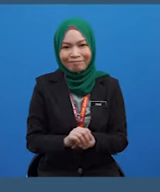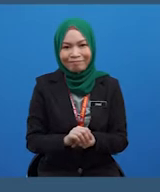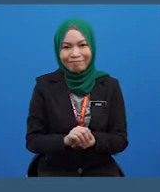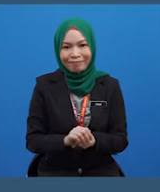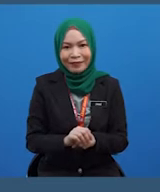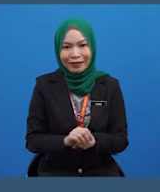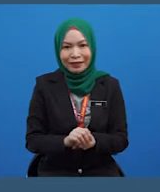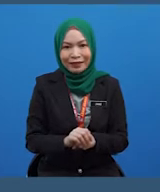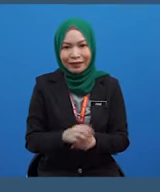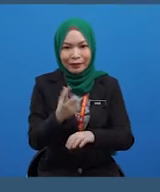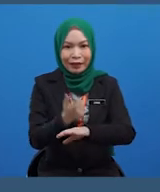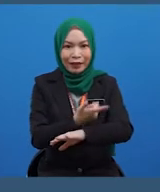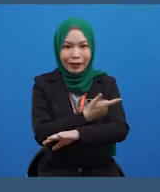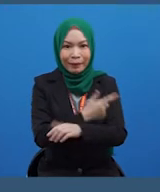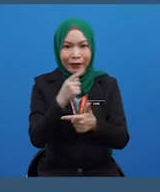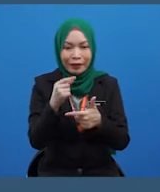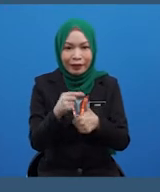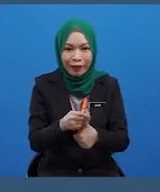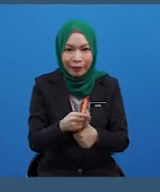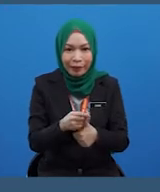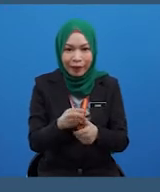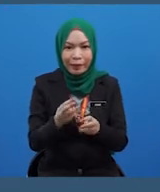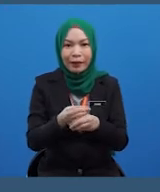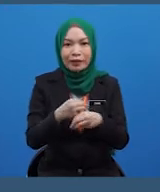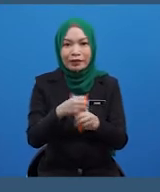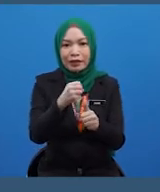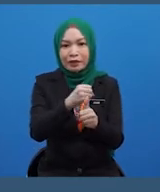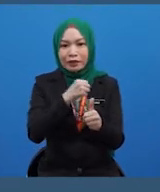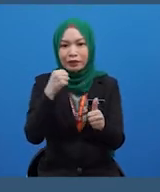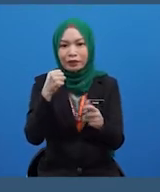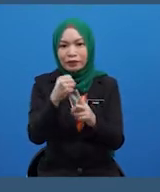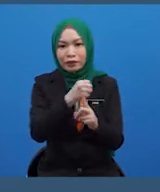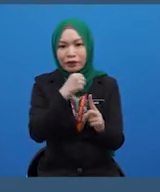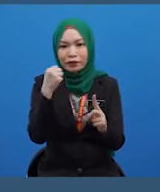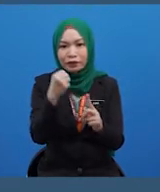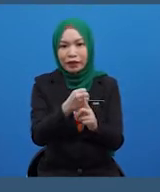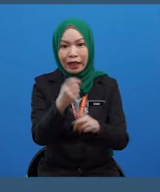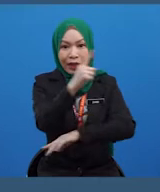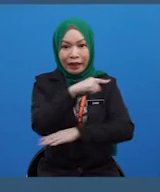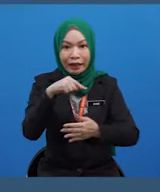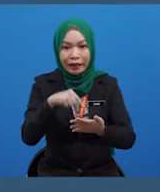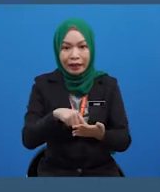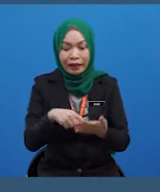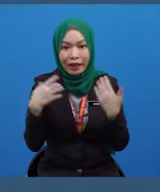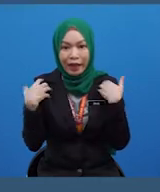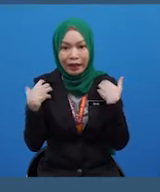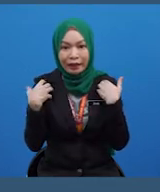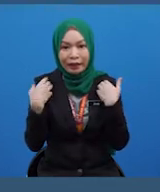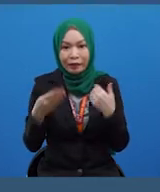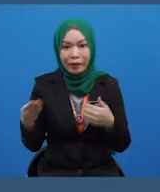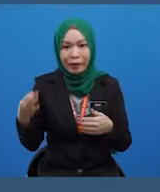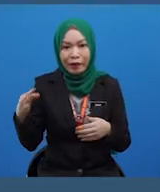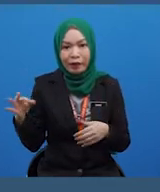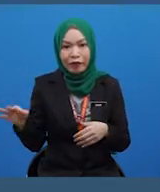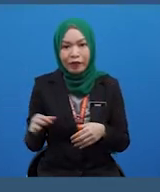Latihan pertama. Masalah sosial pada hari ini berpunca daripada pelbagai faktor, antaranya ibu bapa